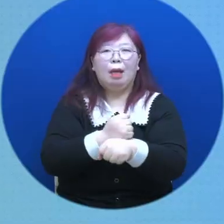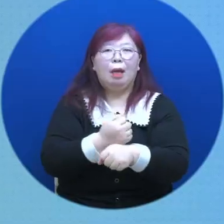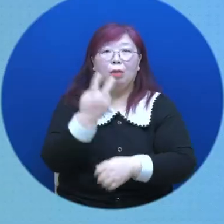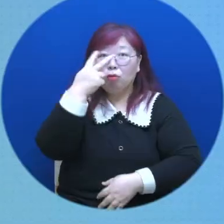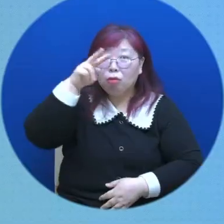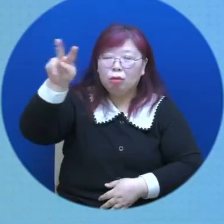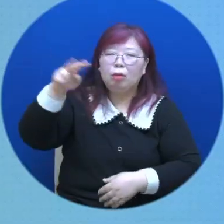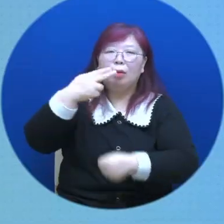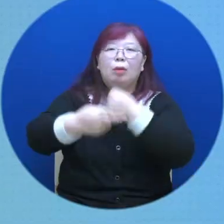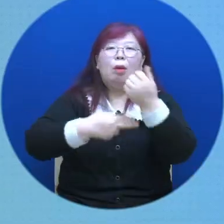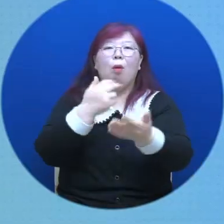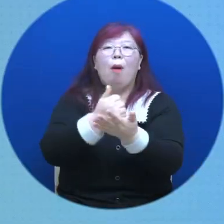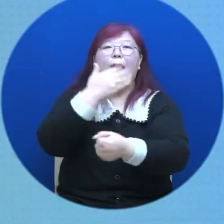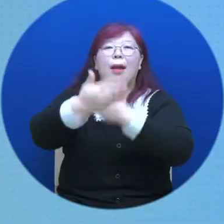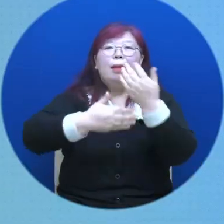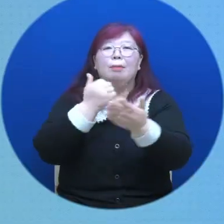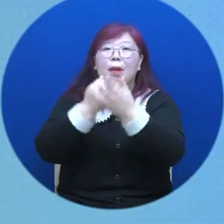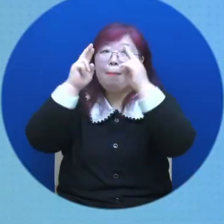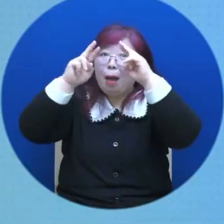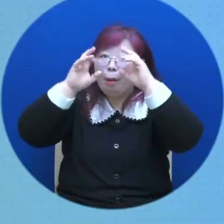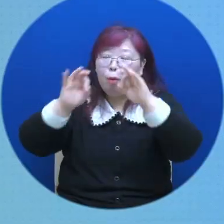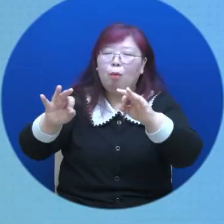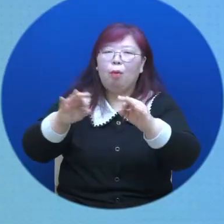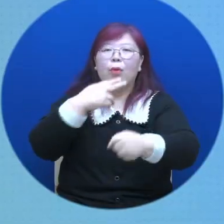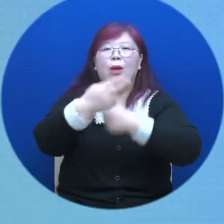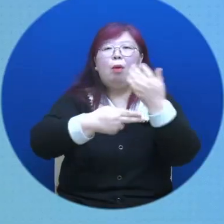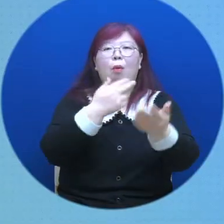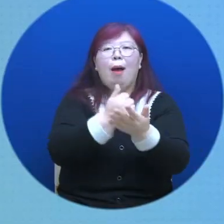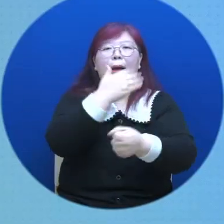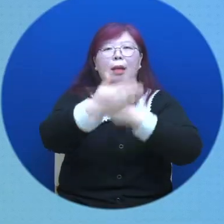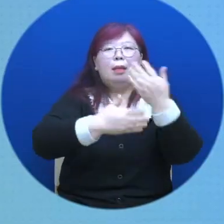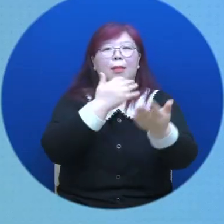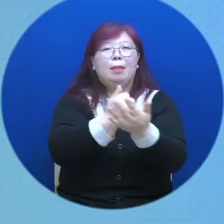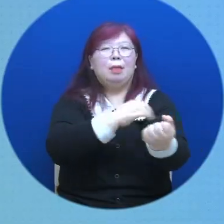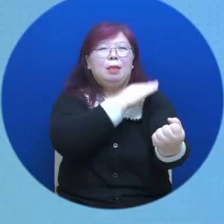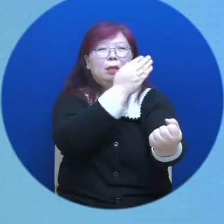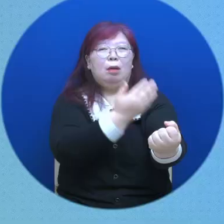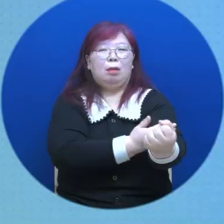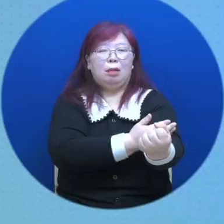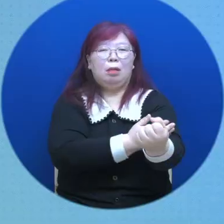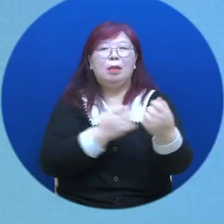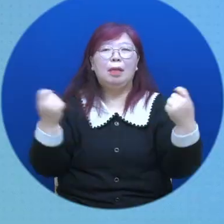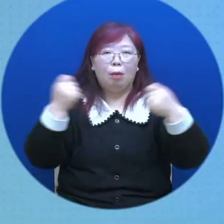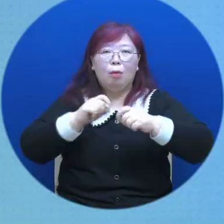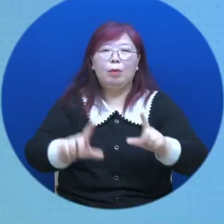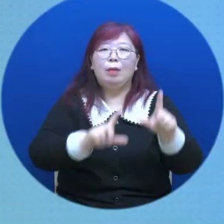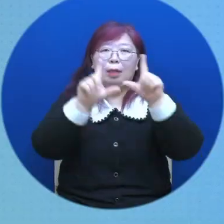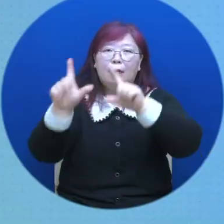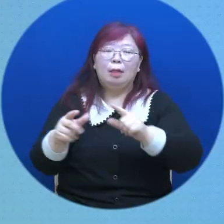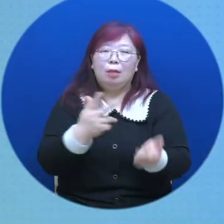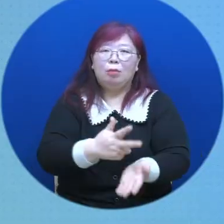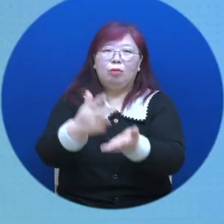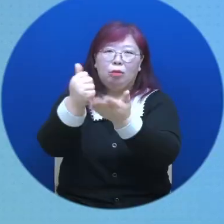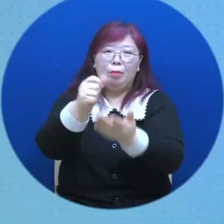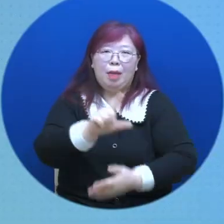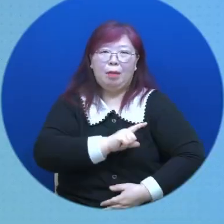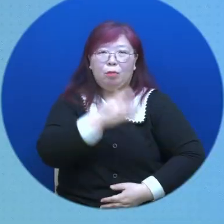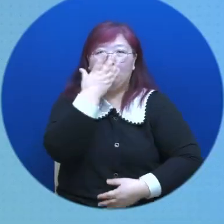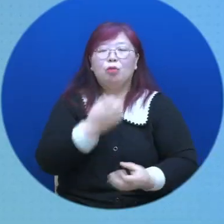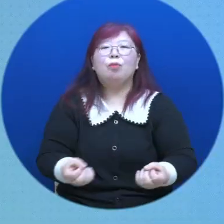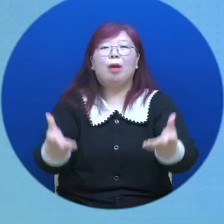하나님을 바라보고 여호와 하나님의 능력을 덧입고 살아가는 저와 여러분의 삶이 되기를 주의 이름으로